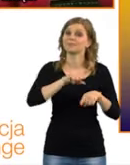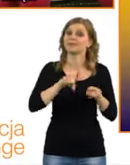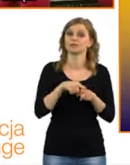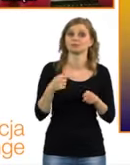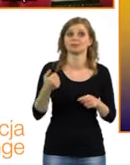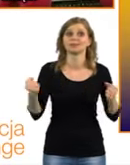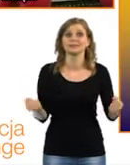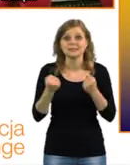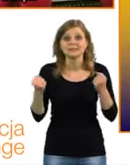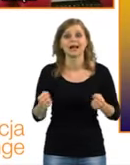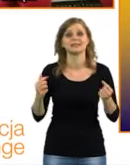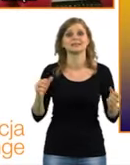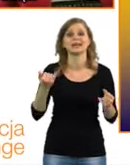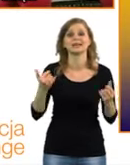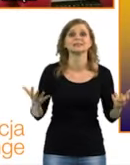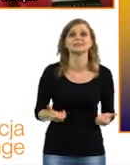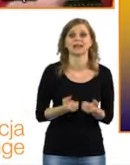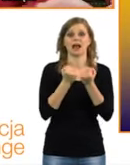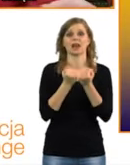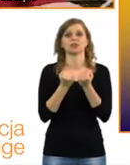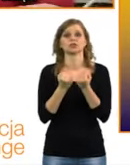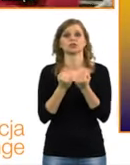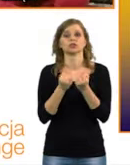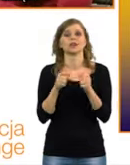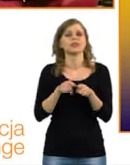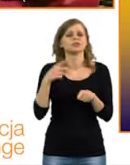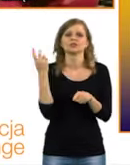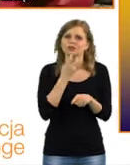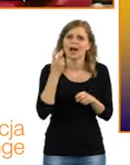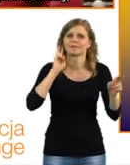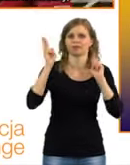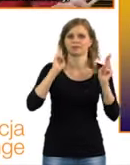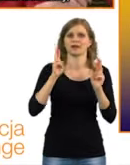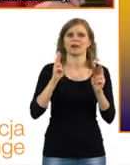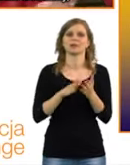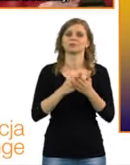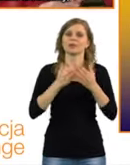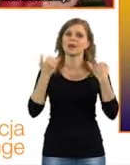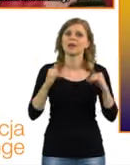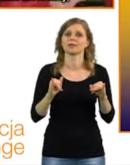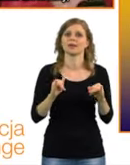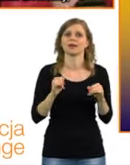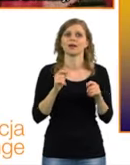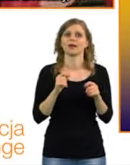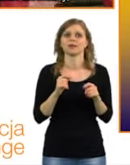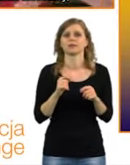Staramy się znaleźć dźwięki, które są też ciekawe, inne.